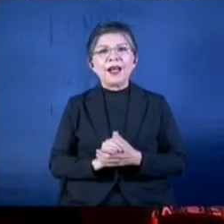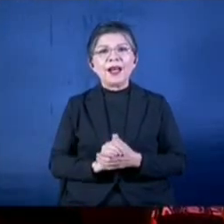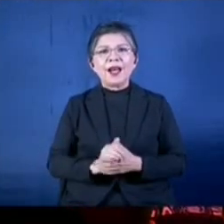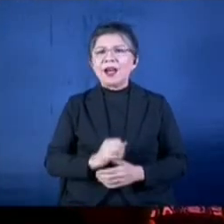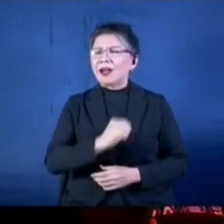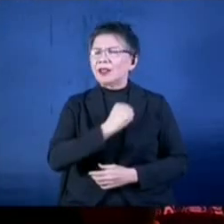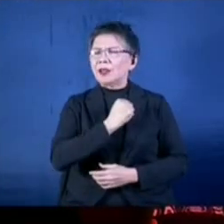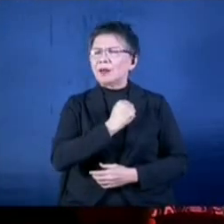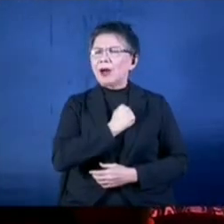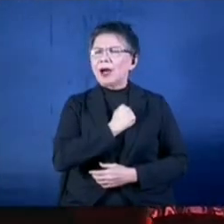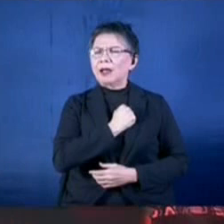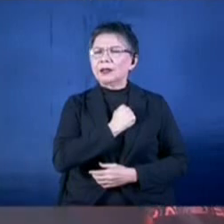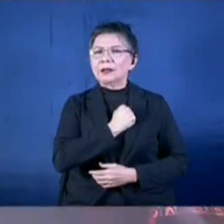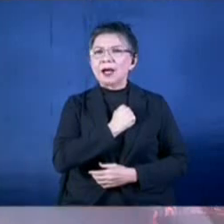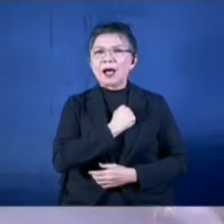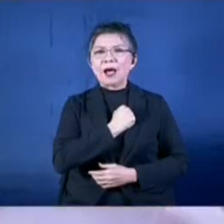Indonesia